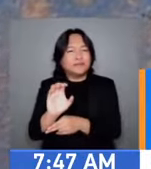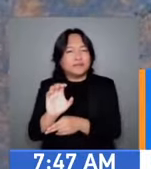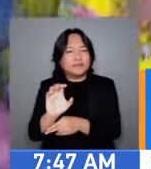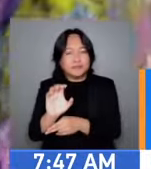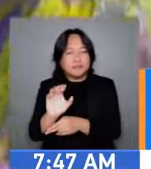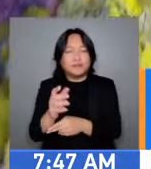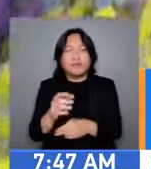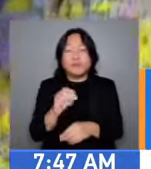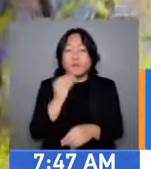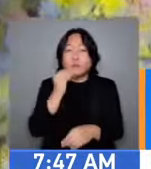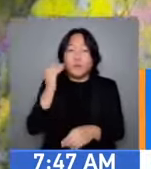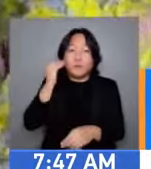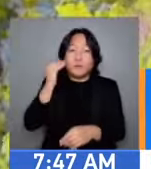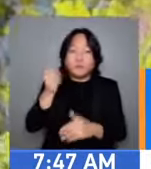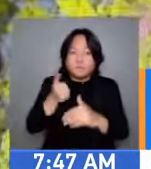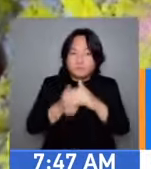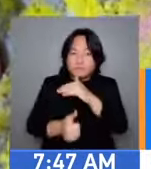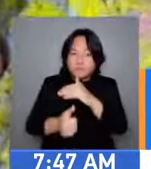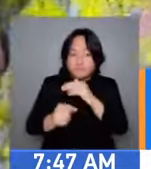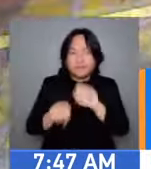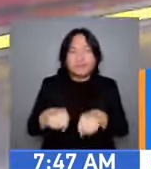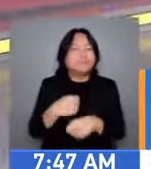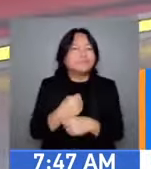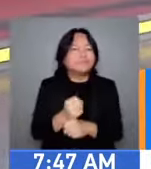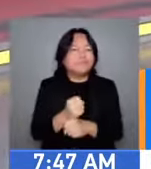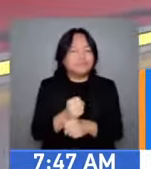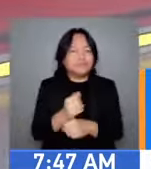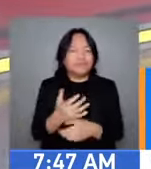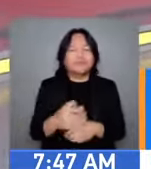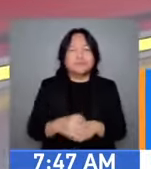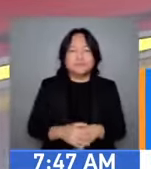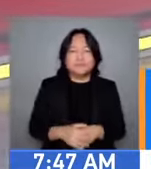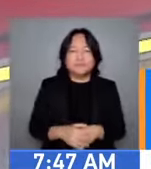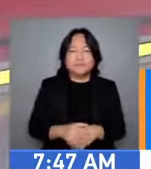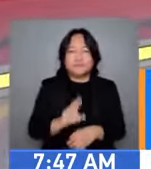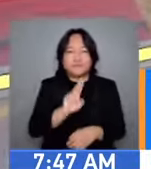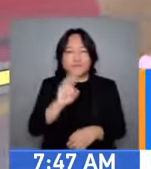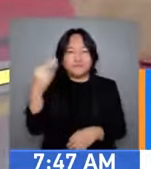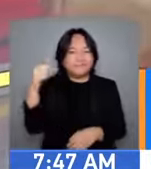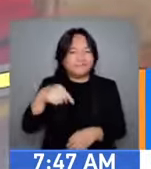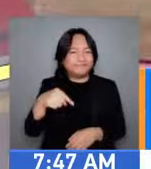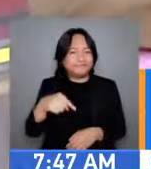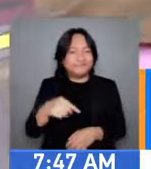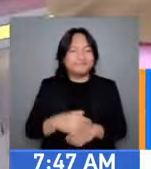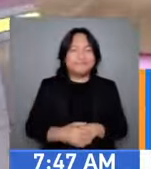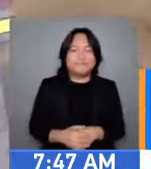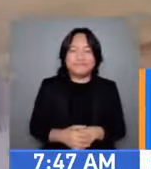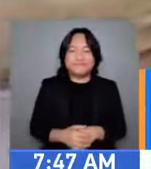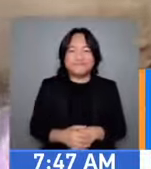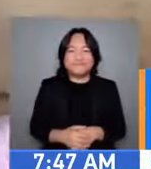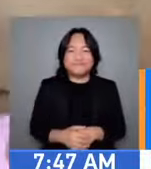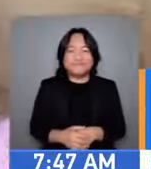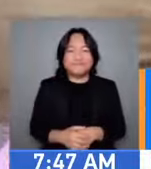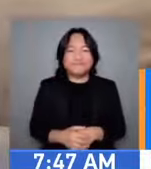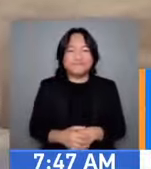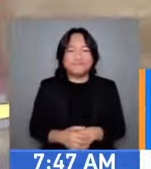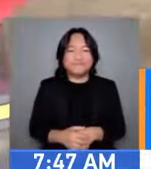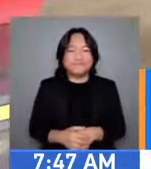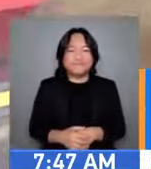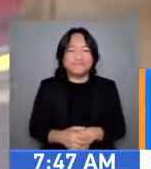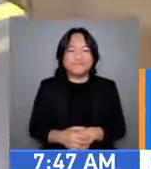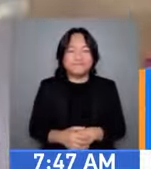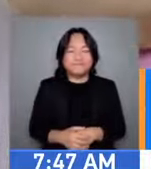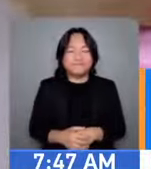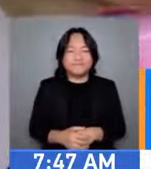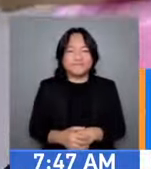kids, talagang cool lang ngayong summer sa unang hirit, especially with family. Huwag na ilagay sa swimming pool to, ha? Ay, wag. Ang